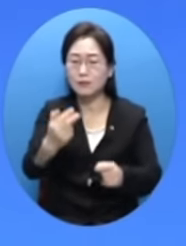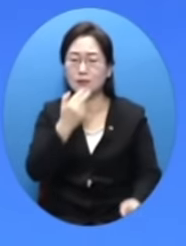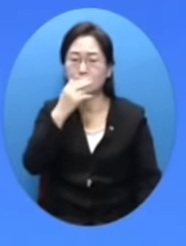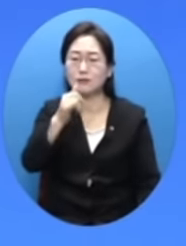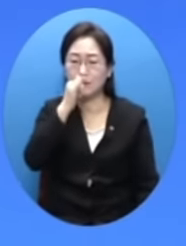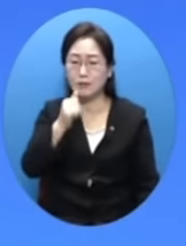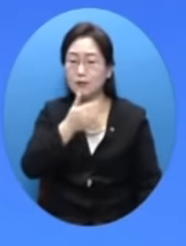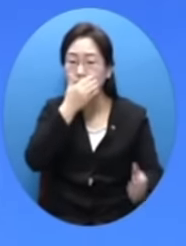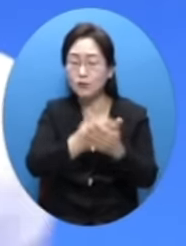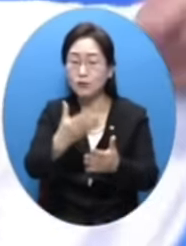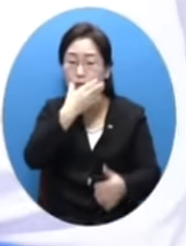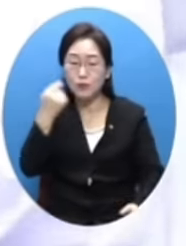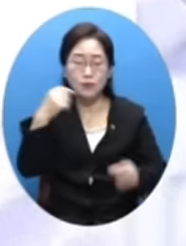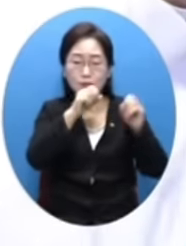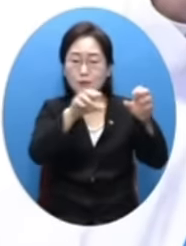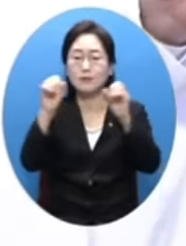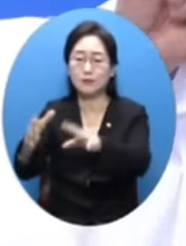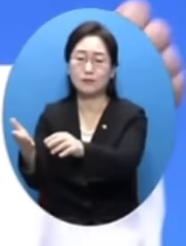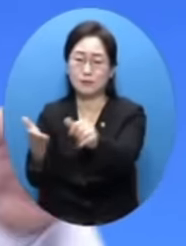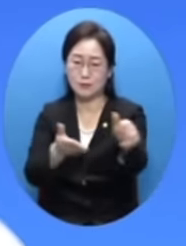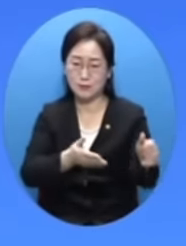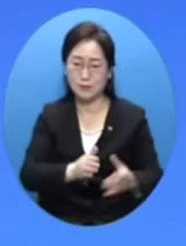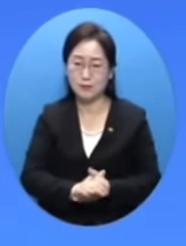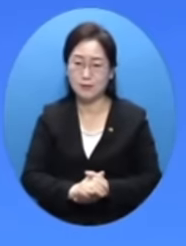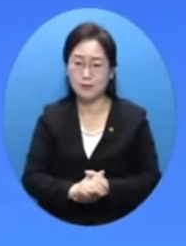이 귀한 복음을 만방에 전해야 될 것입니다.